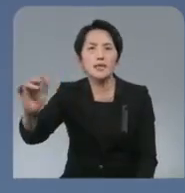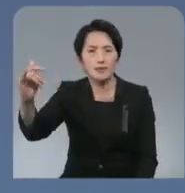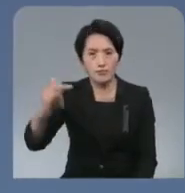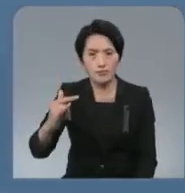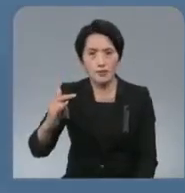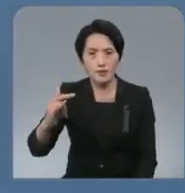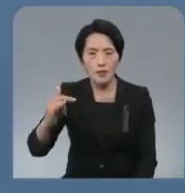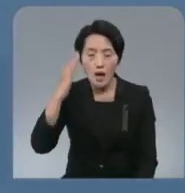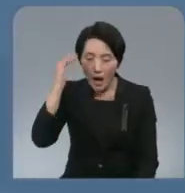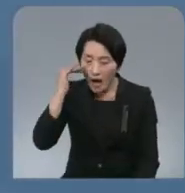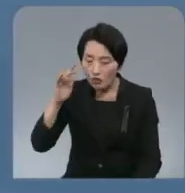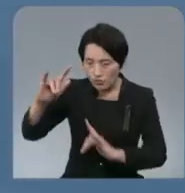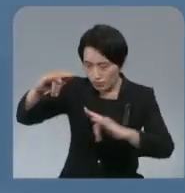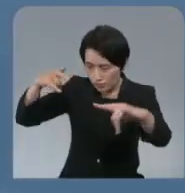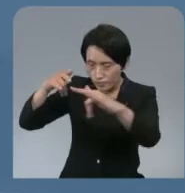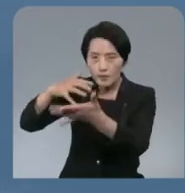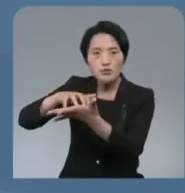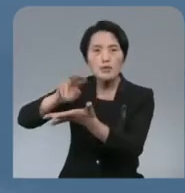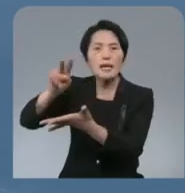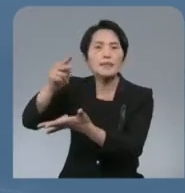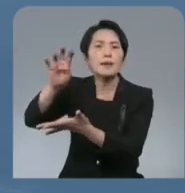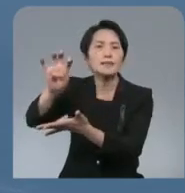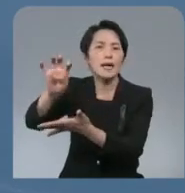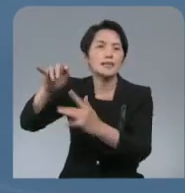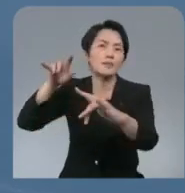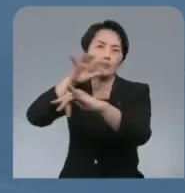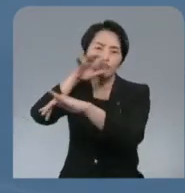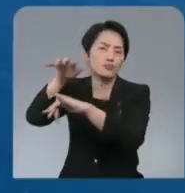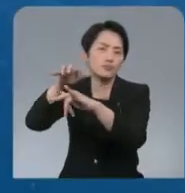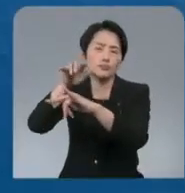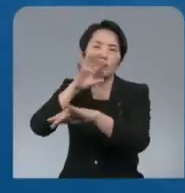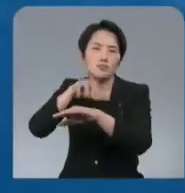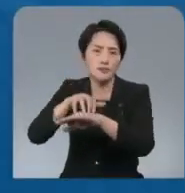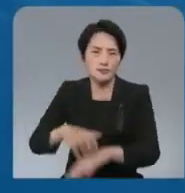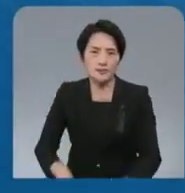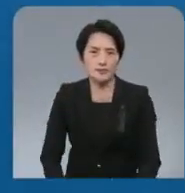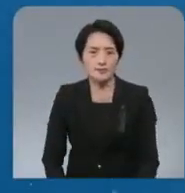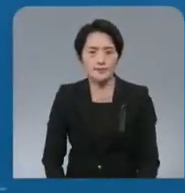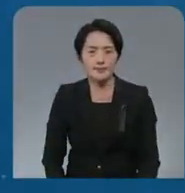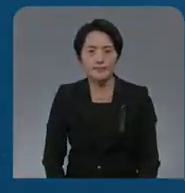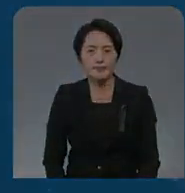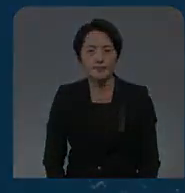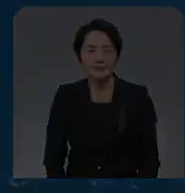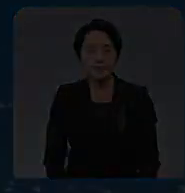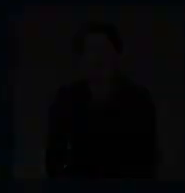Typen darunter 3 ballistische Kurzstreckenraketen ins Ost- und Westmeer gefeiert